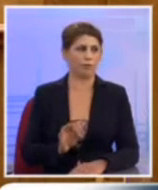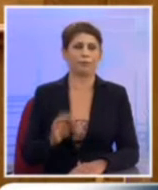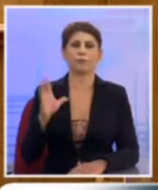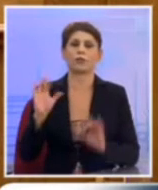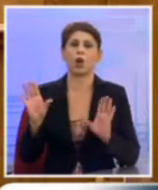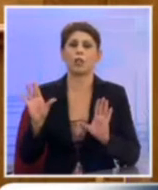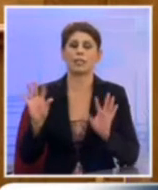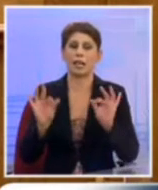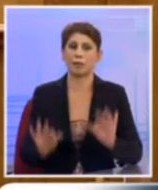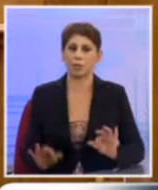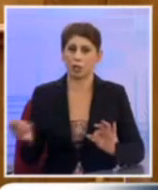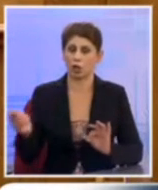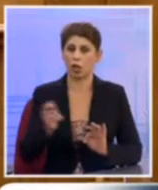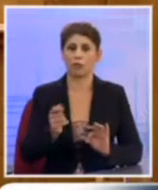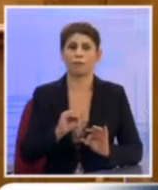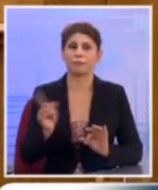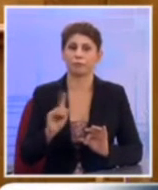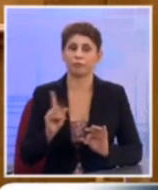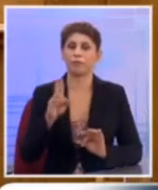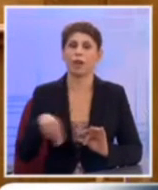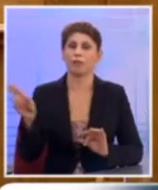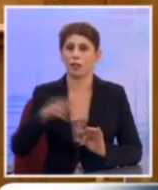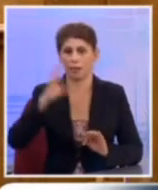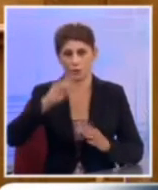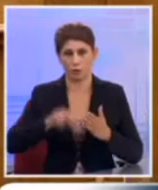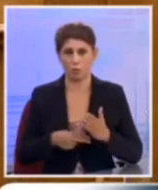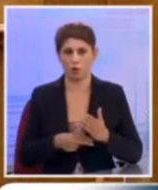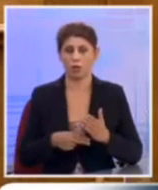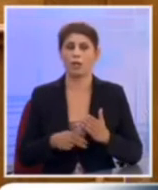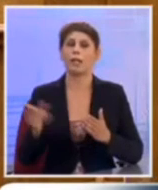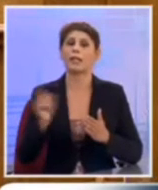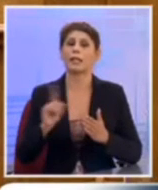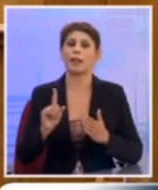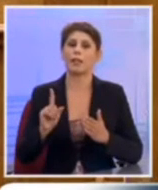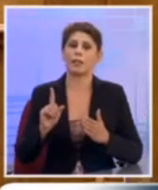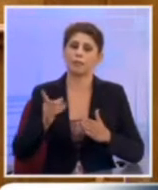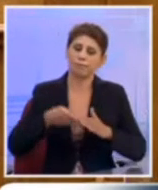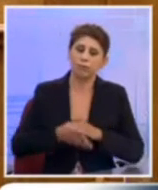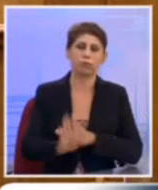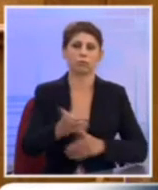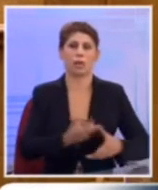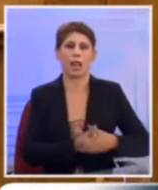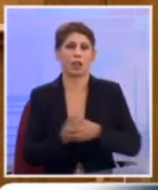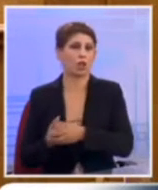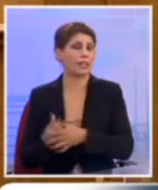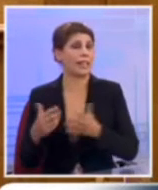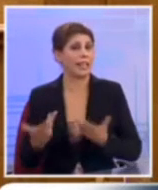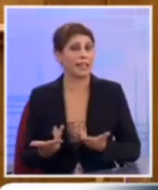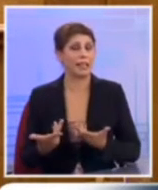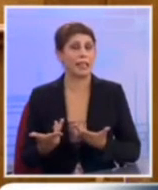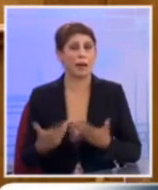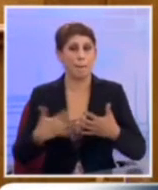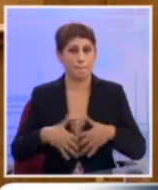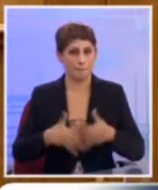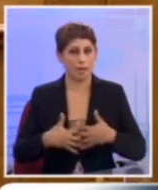χρέος δεν πρόκειται να καταργηθεί το μνημόνιο και δεν πρόκειται να βγούμε από τη λιτότητα. Διότι ο μηχανισμός